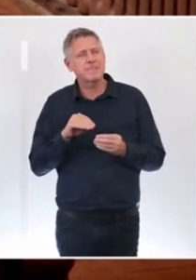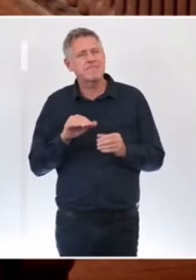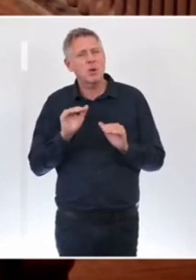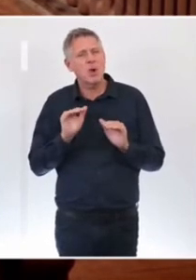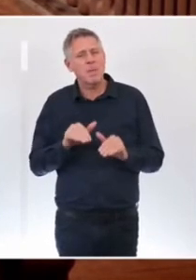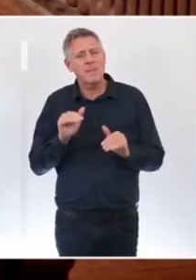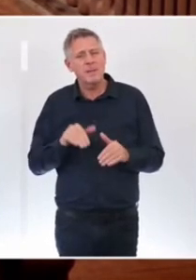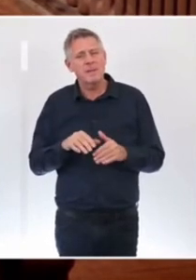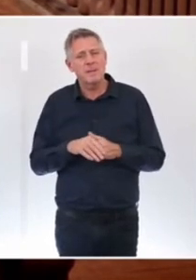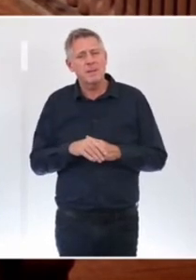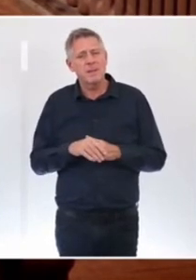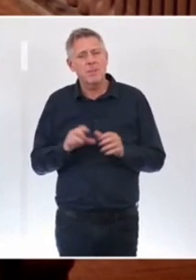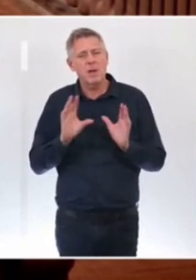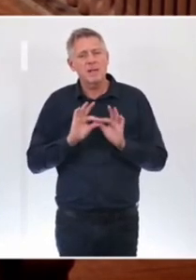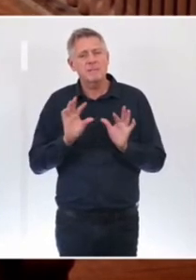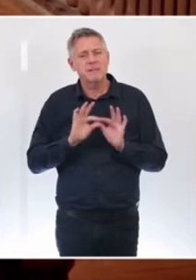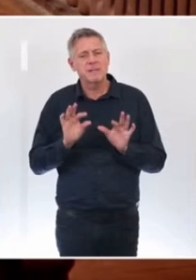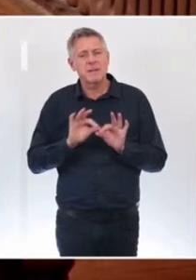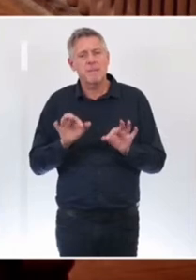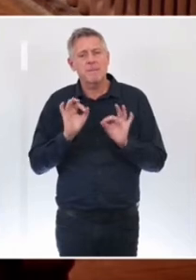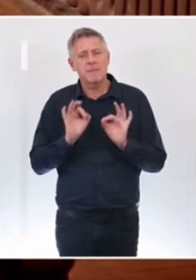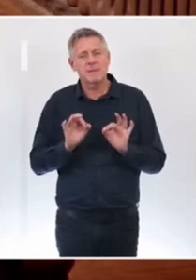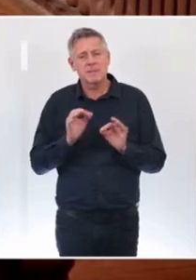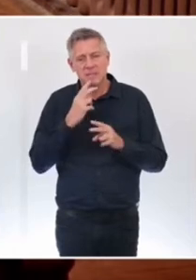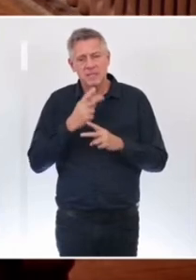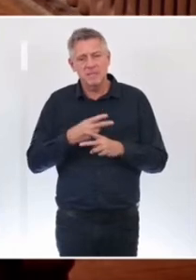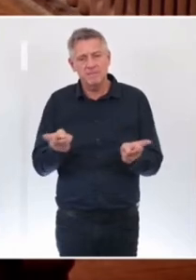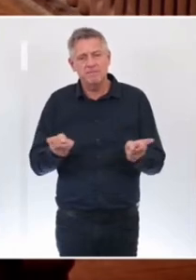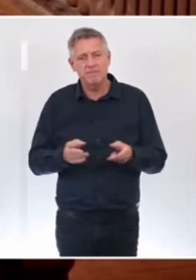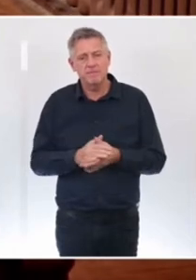être explicite sur ce que je dis.